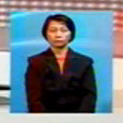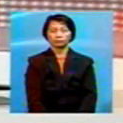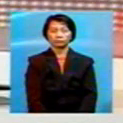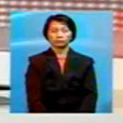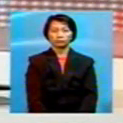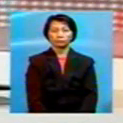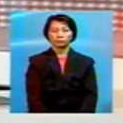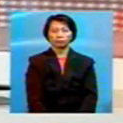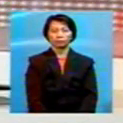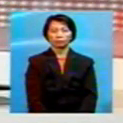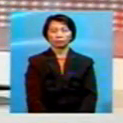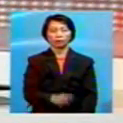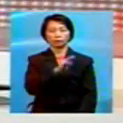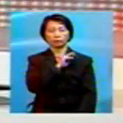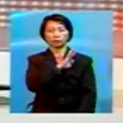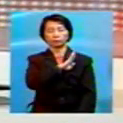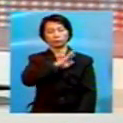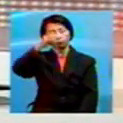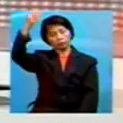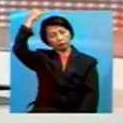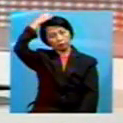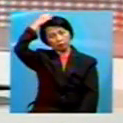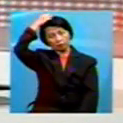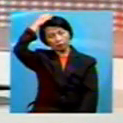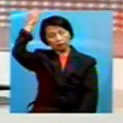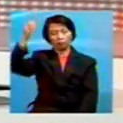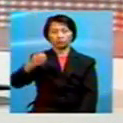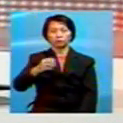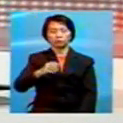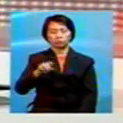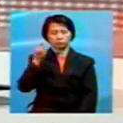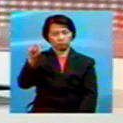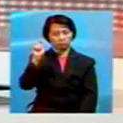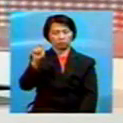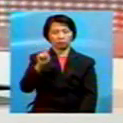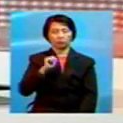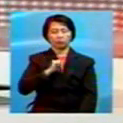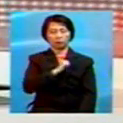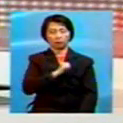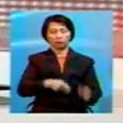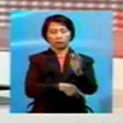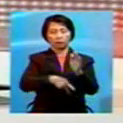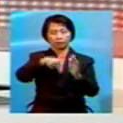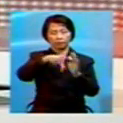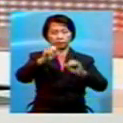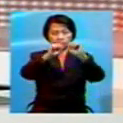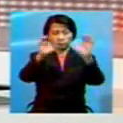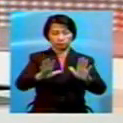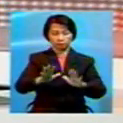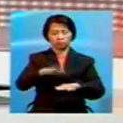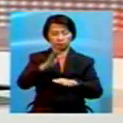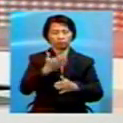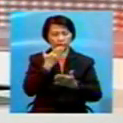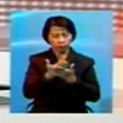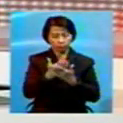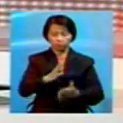Filipina menteri besar Selangor Tan Sri Abdul Khalid Ibrahim menegur ahli parlimen Shah Alam Khalid Samad supaya lebih beradab